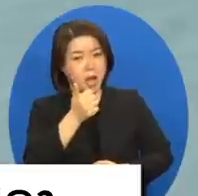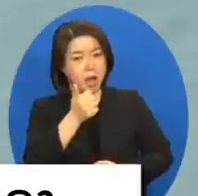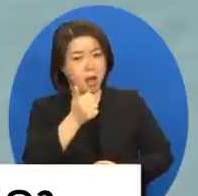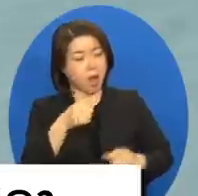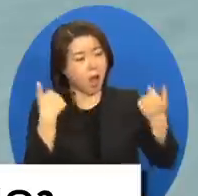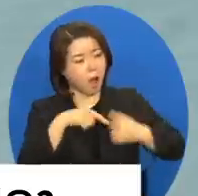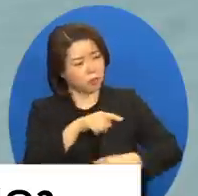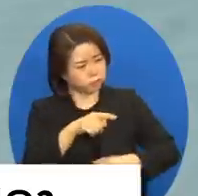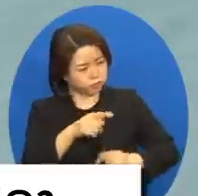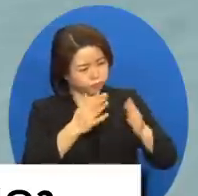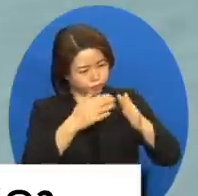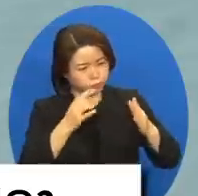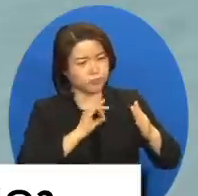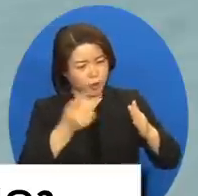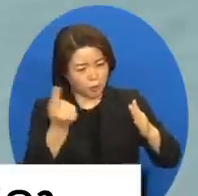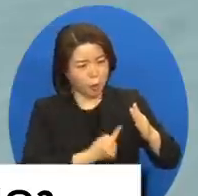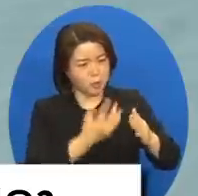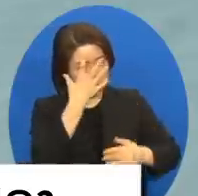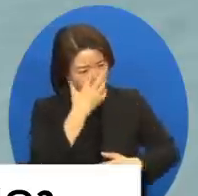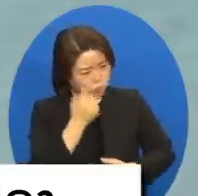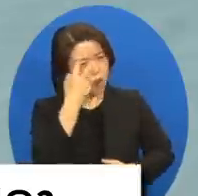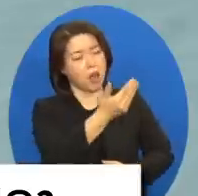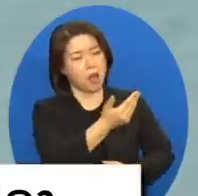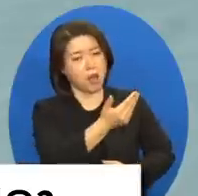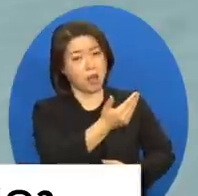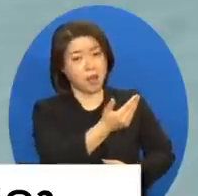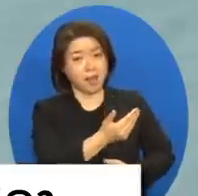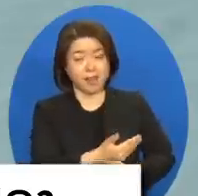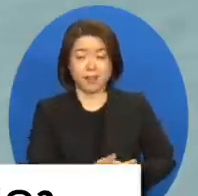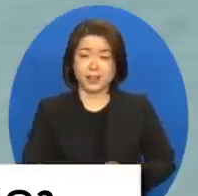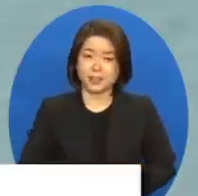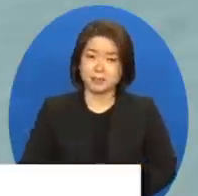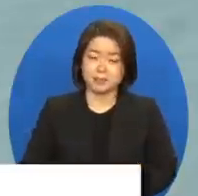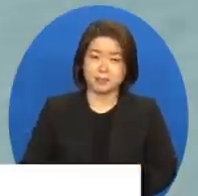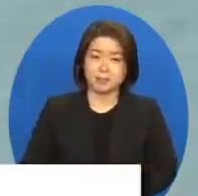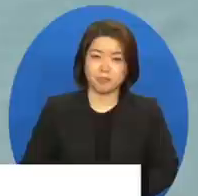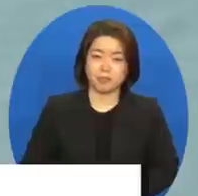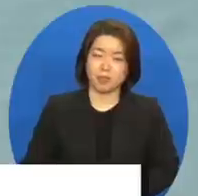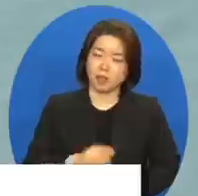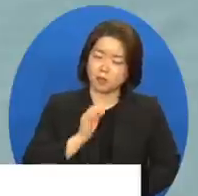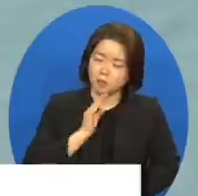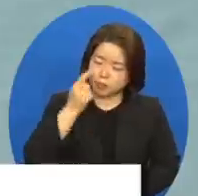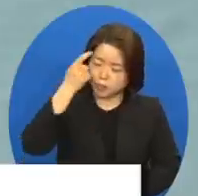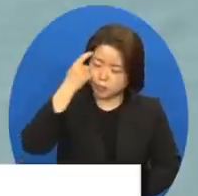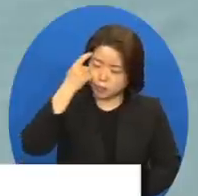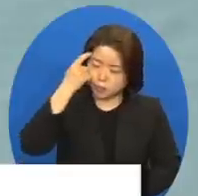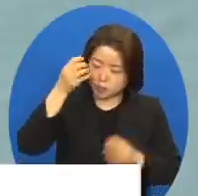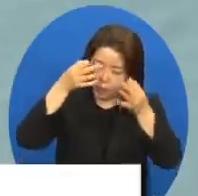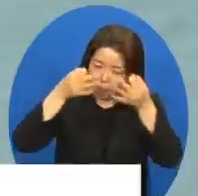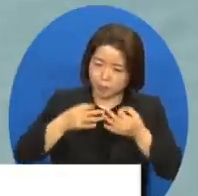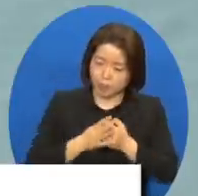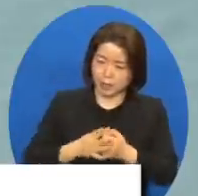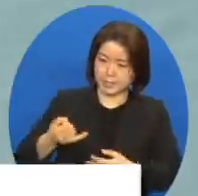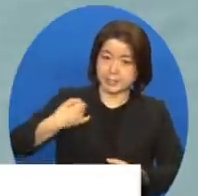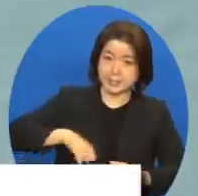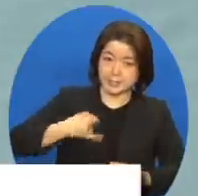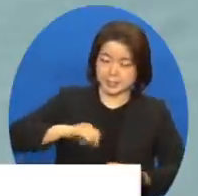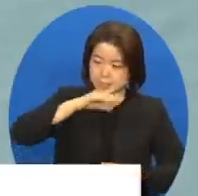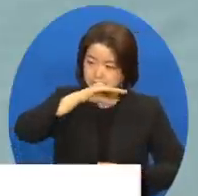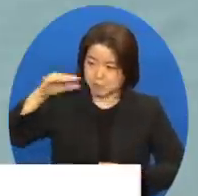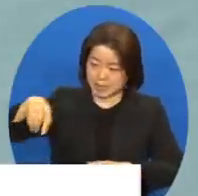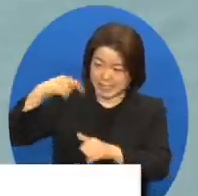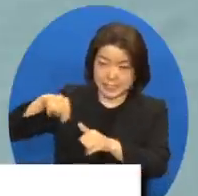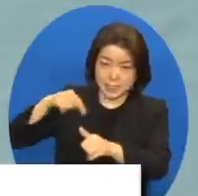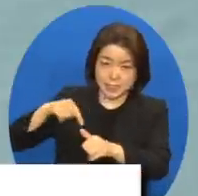항상 아빠는 집에만 오면 그렇게 인상을 써요. 그러고 보니까 자기가 딸 바로잡아 주려고 하다가